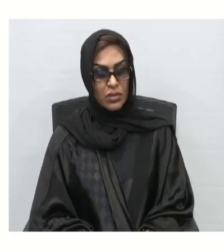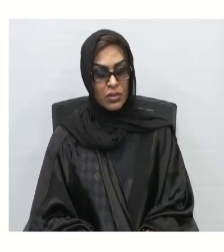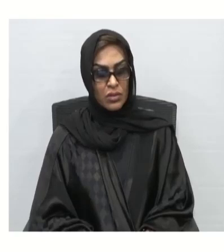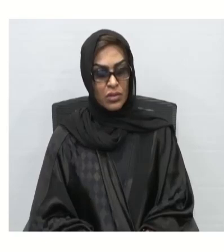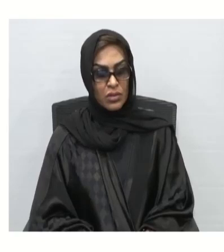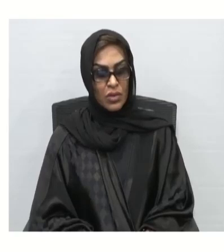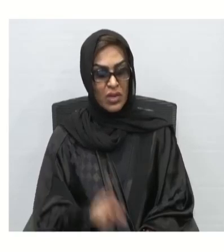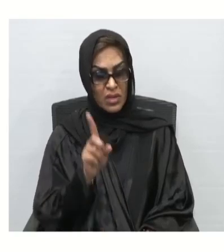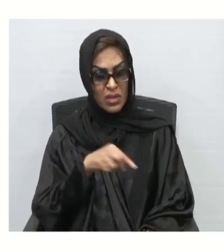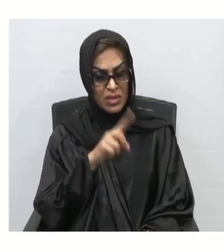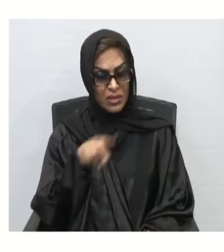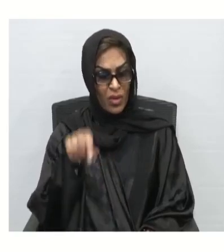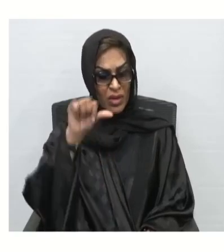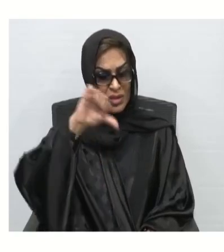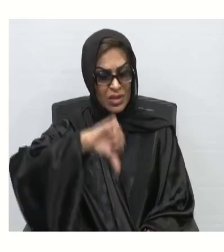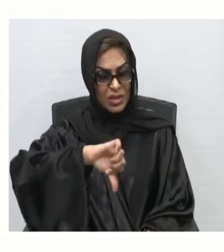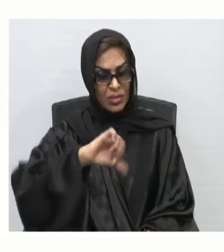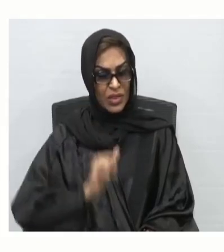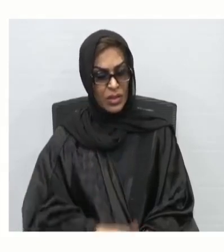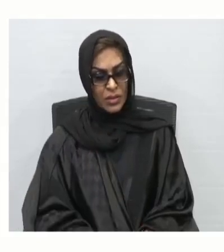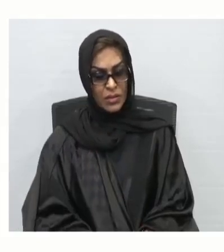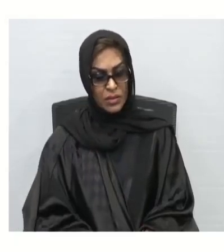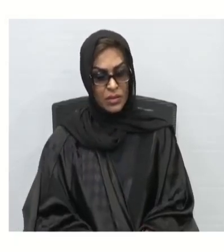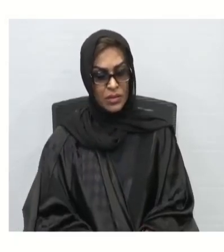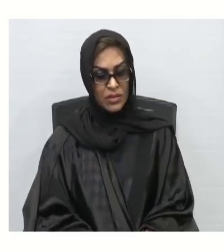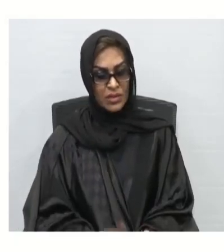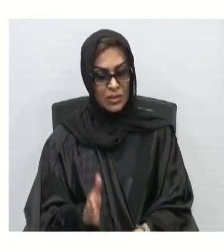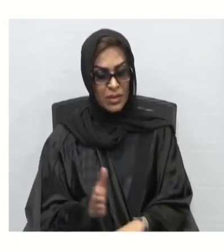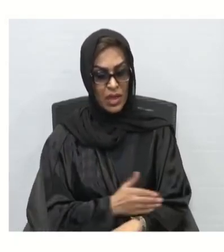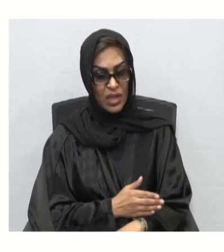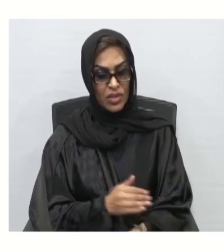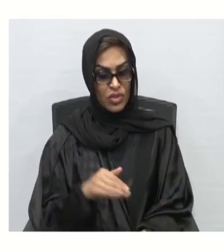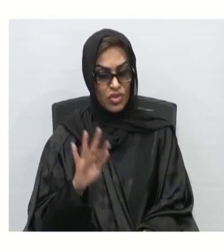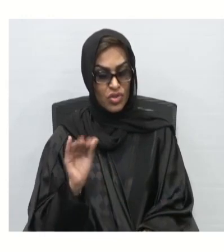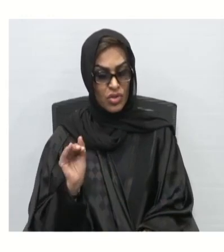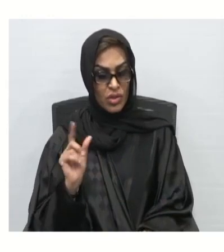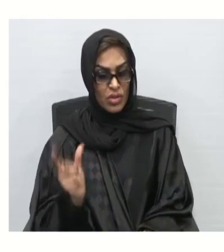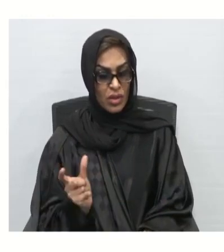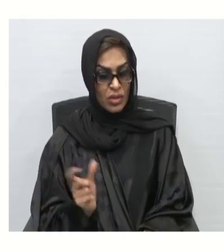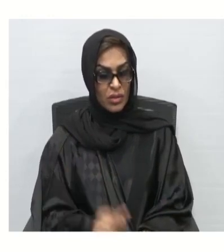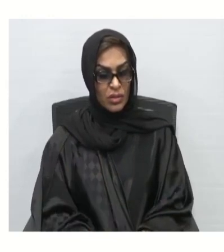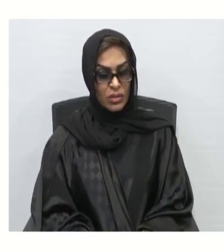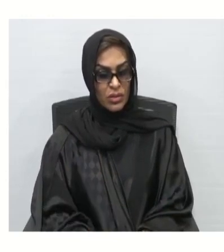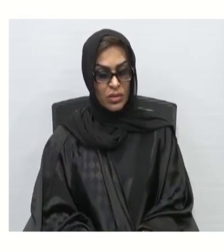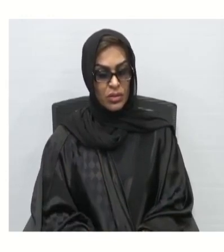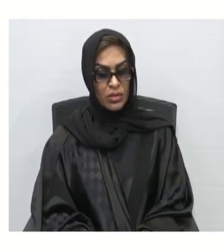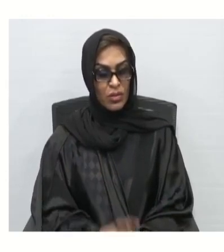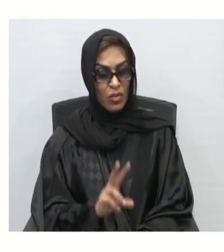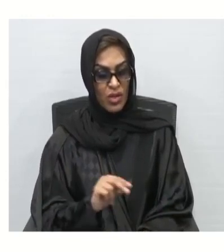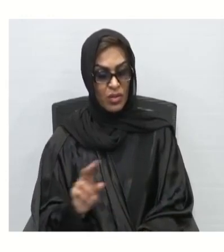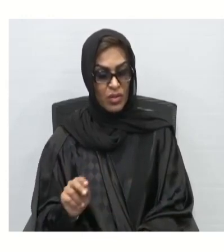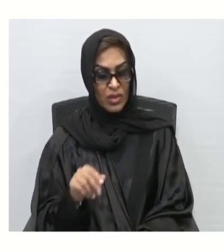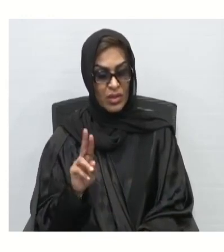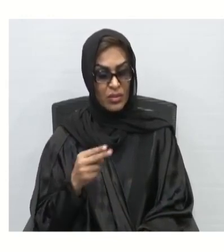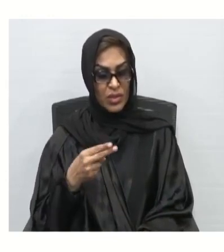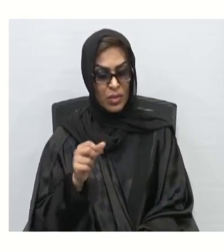لكن ما هي النواحي السلبيه هي قد تتاخر عمليه الشحن قد يحدث